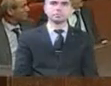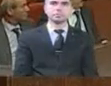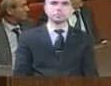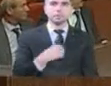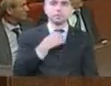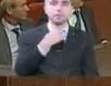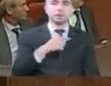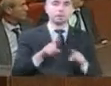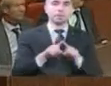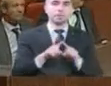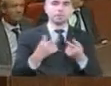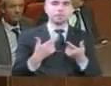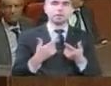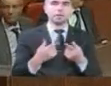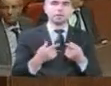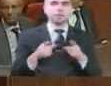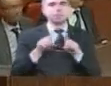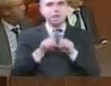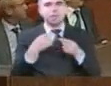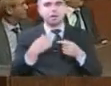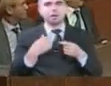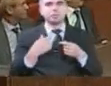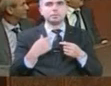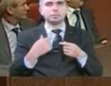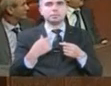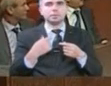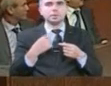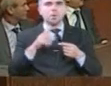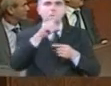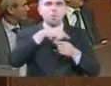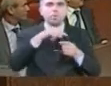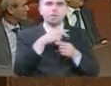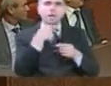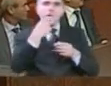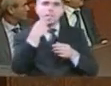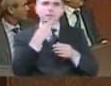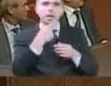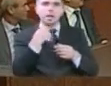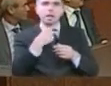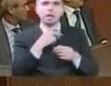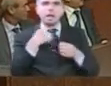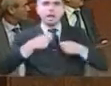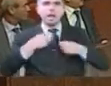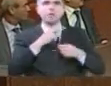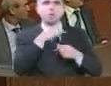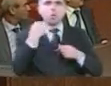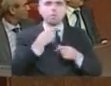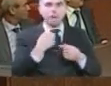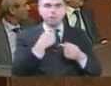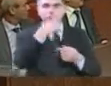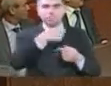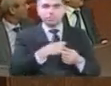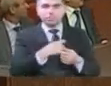والله الا السيد الرئيس الى شي مرات نبقى نقول واش هاد الاخوان كيهضروا معايا ولا مع شي رئيس حكومه ديال شي دوله اخرى.